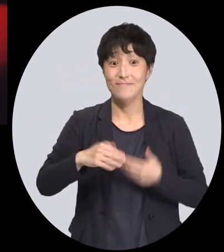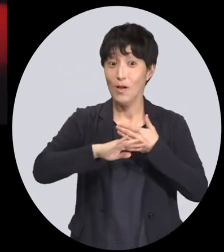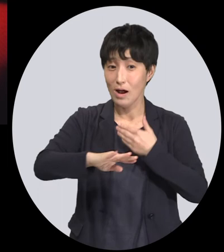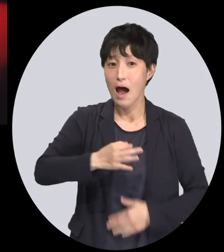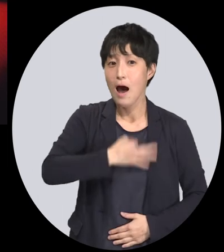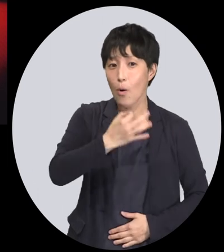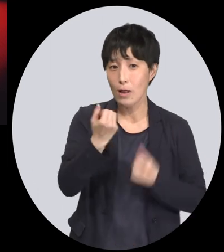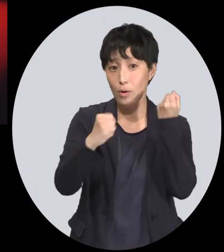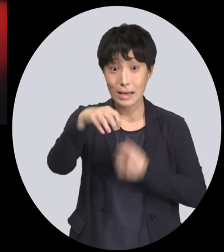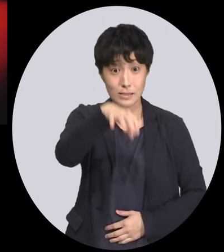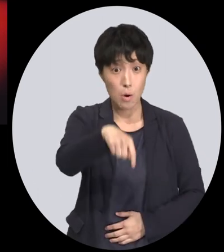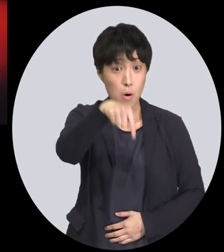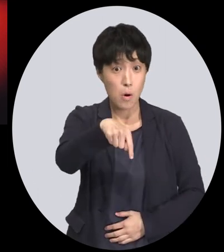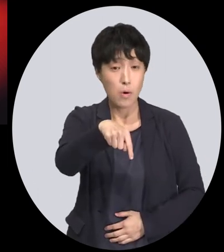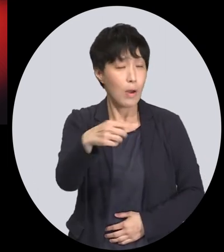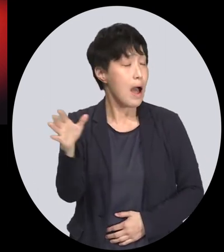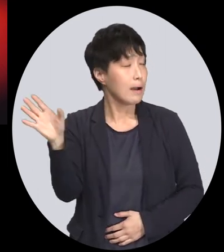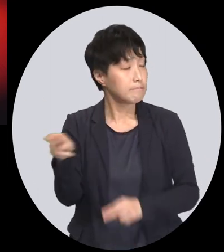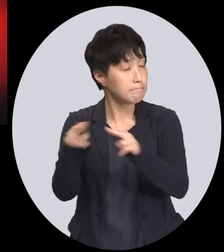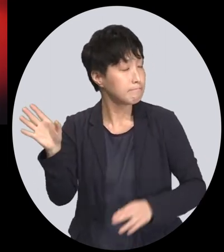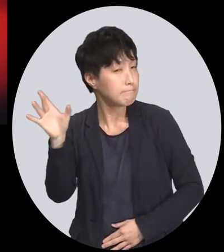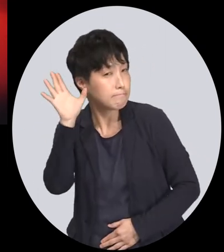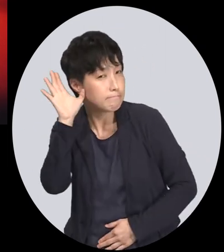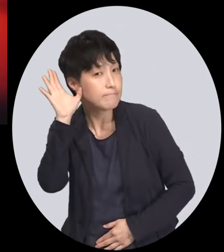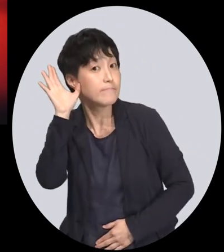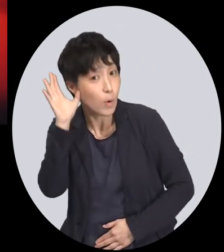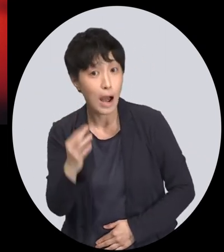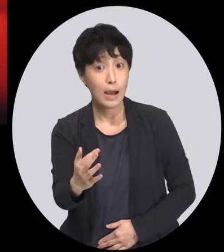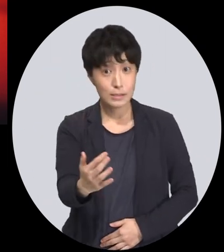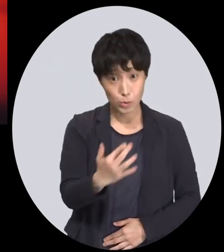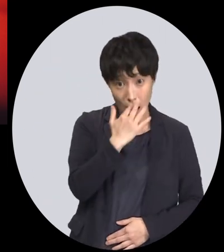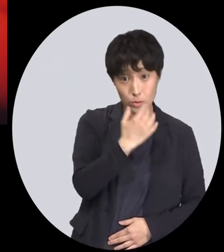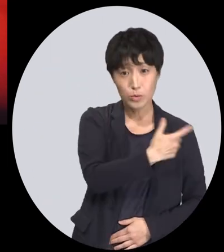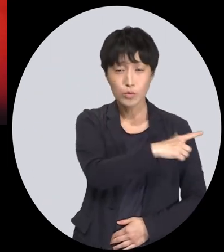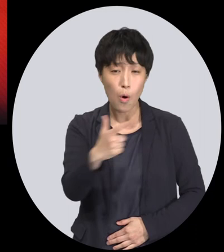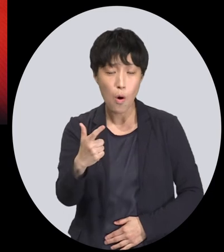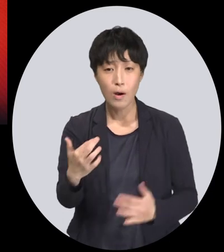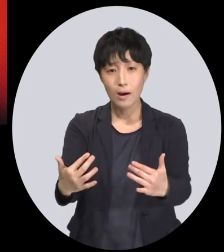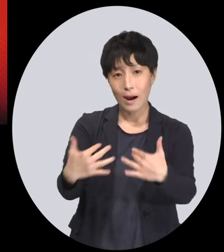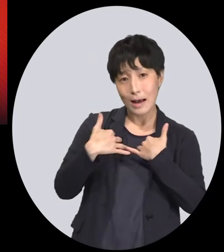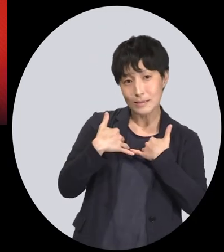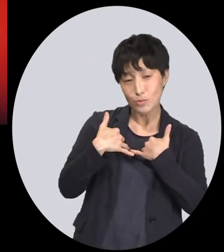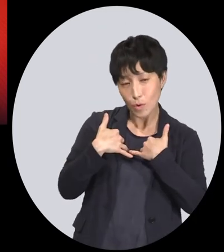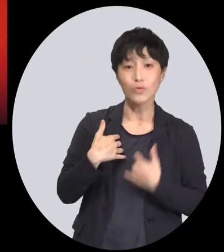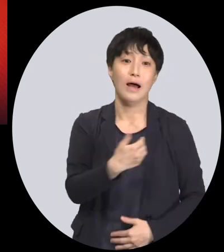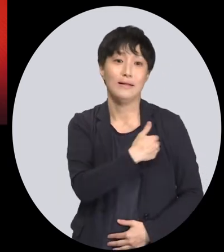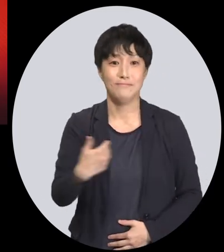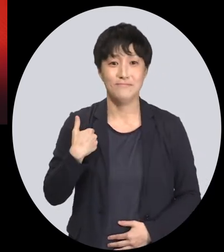は聴覚とかそれから嗅覚とかそういったものを